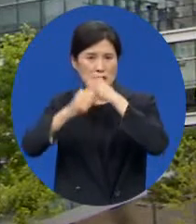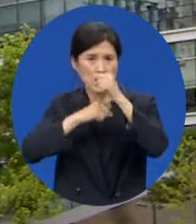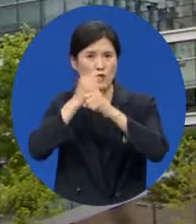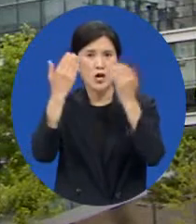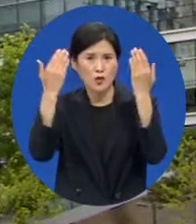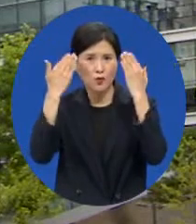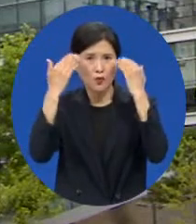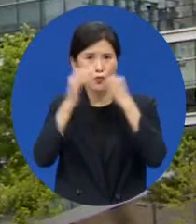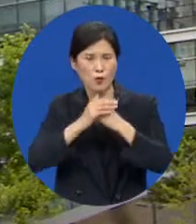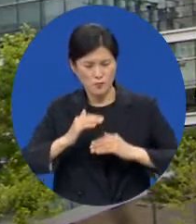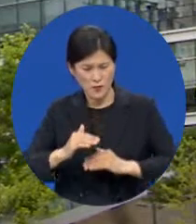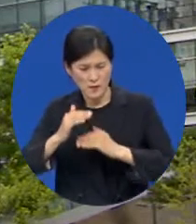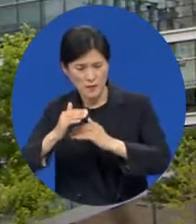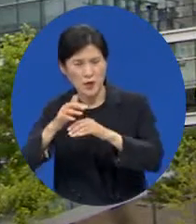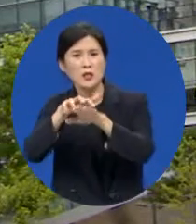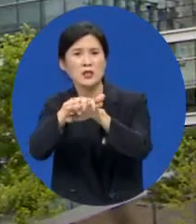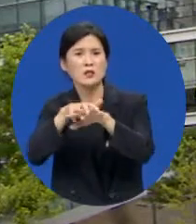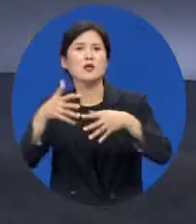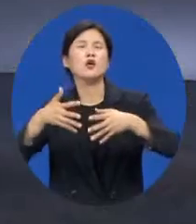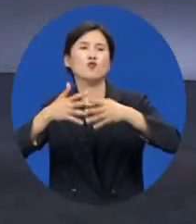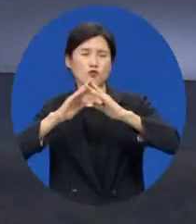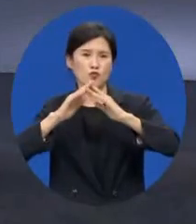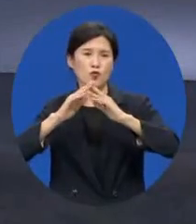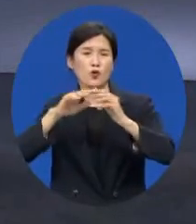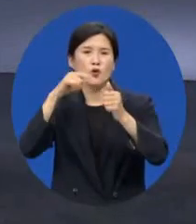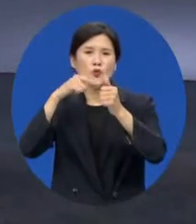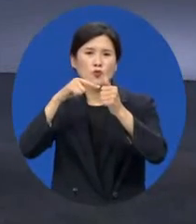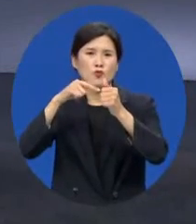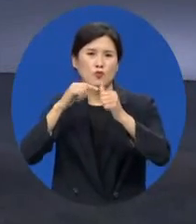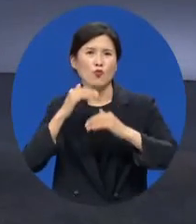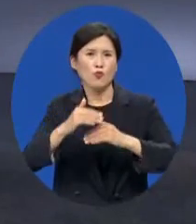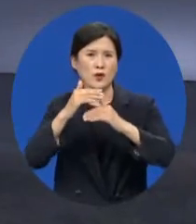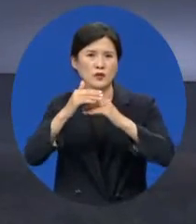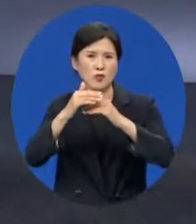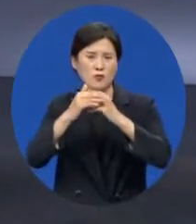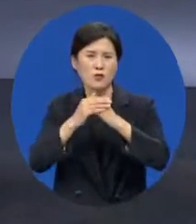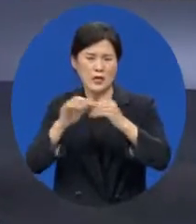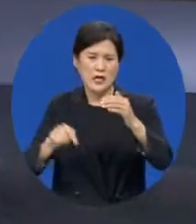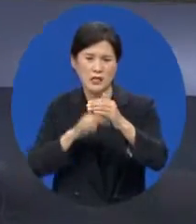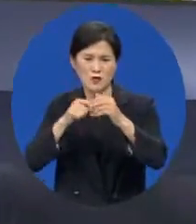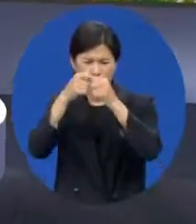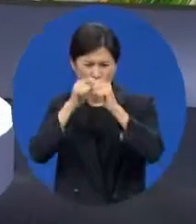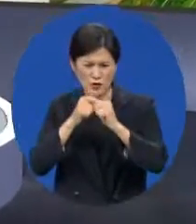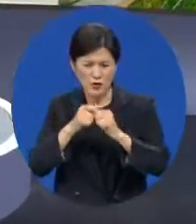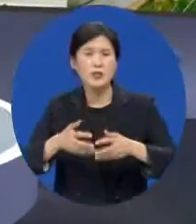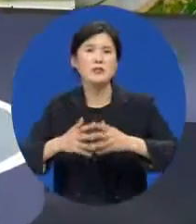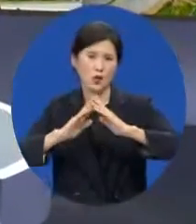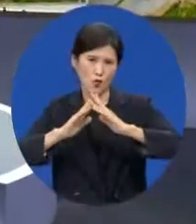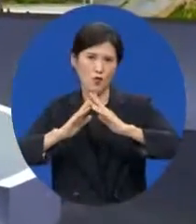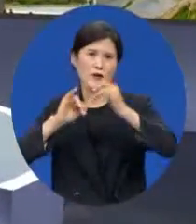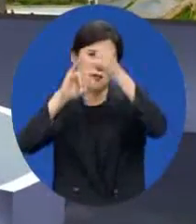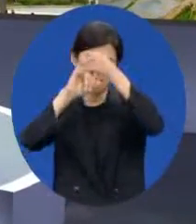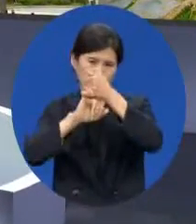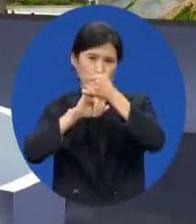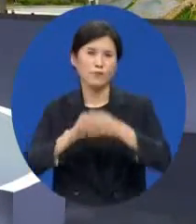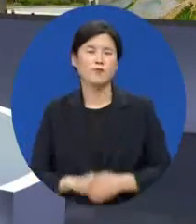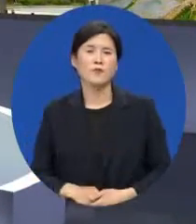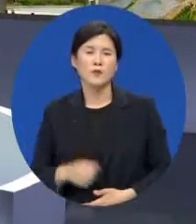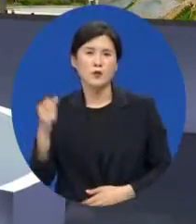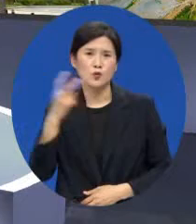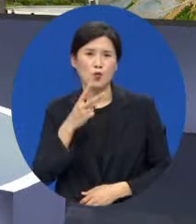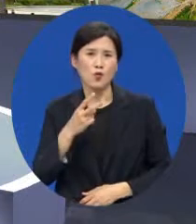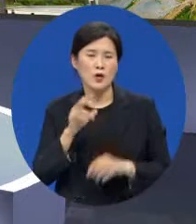계단식 학습 체계를 구축해 유 초 중 고 교육과정 을 내실화 할 것입니다 또한 개별